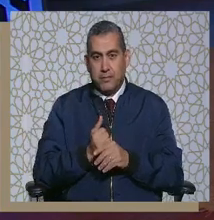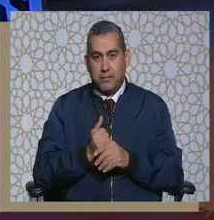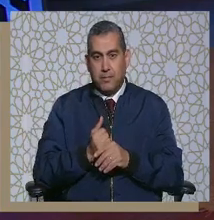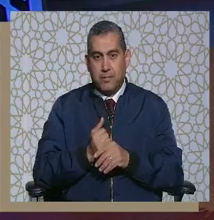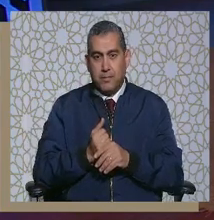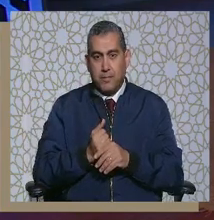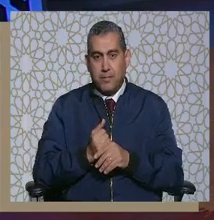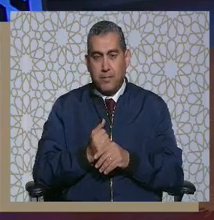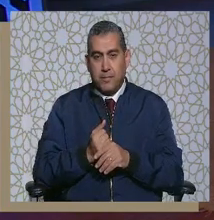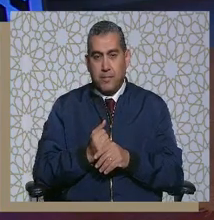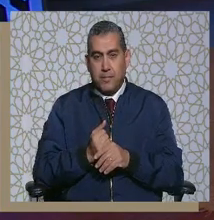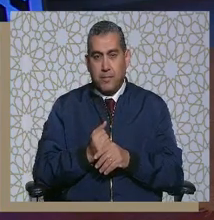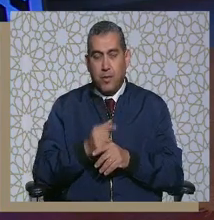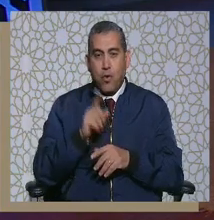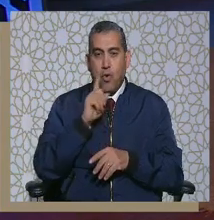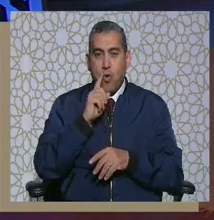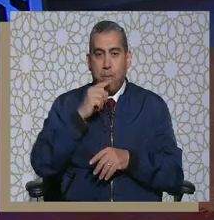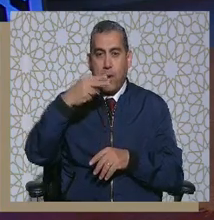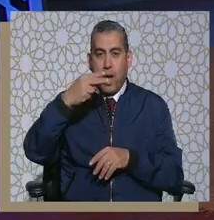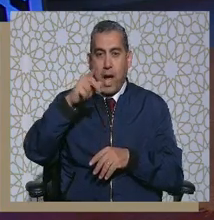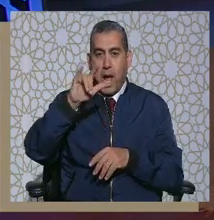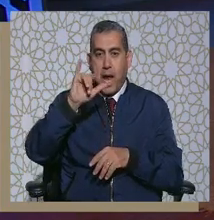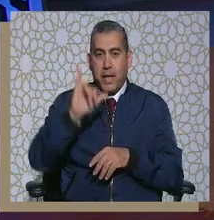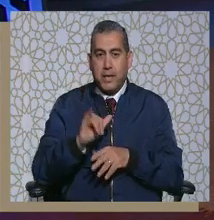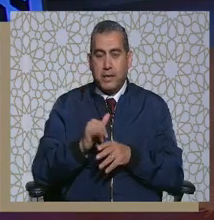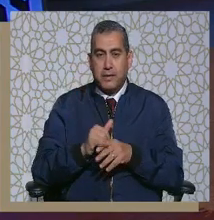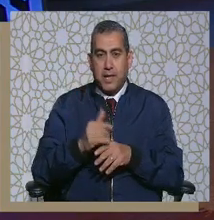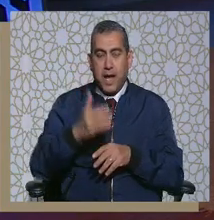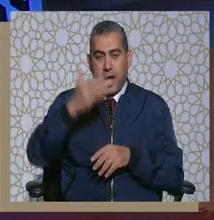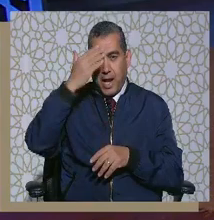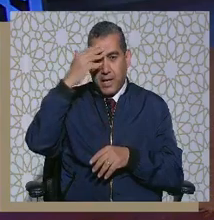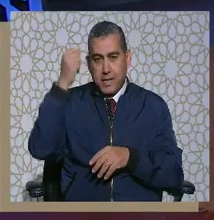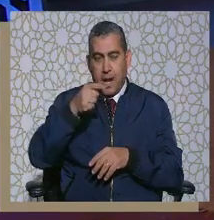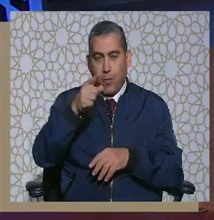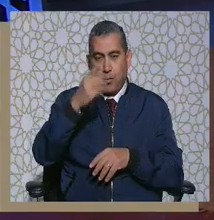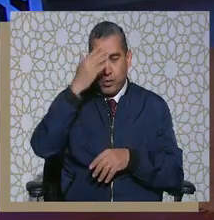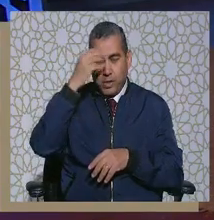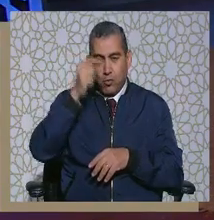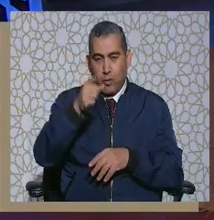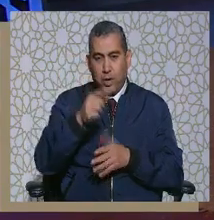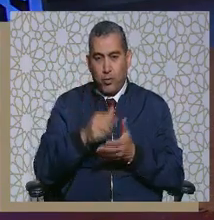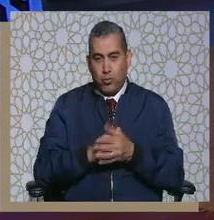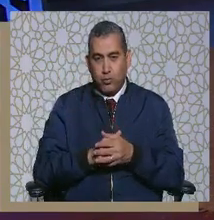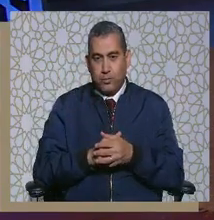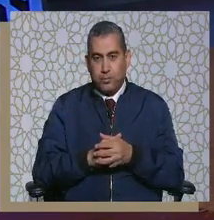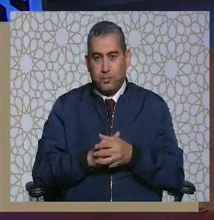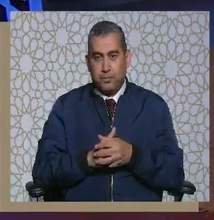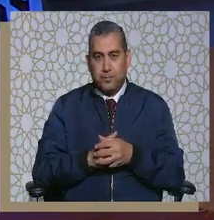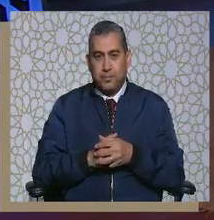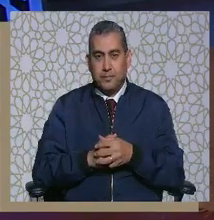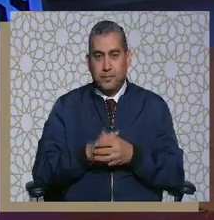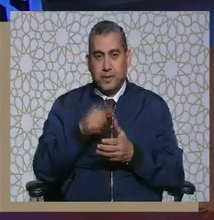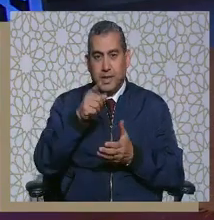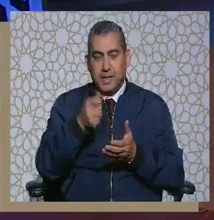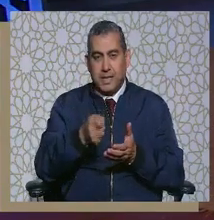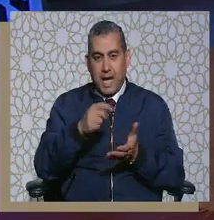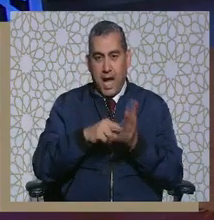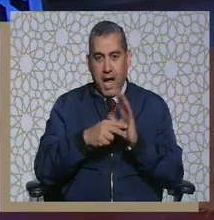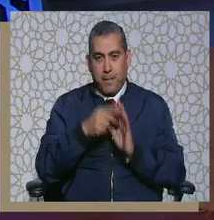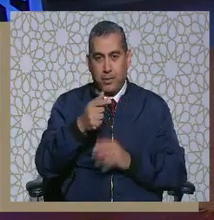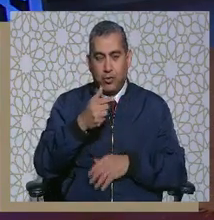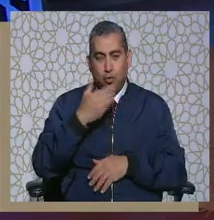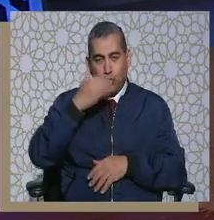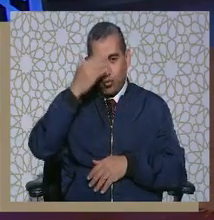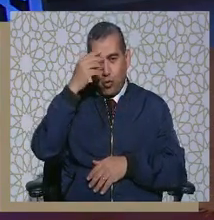تتفضل ام علي ايوه يا شيخ سلام عليكم وعليكم السلام ورحمه الله وبركاته ازي حضرتك كل سنه